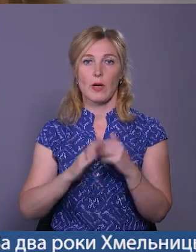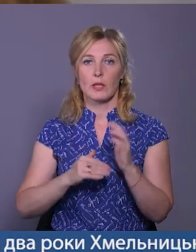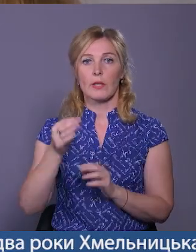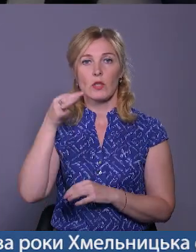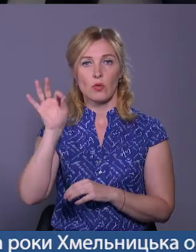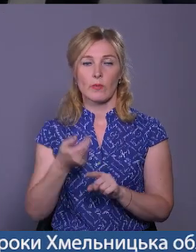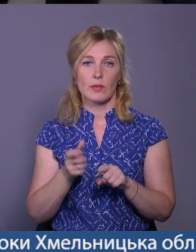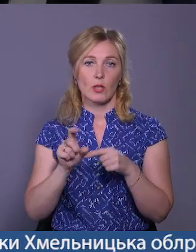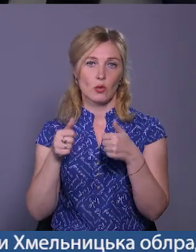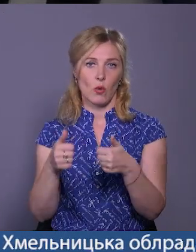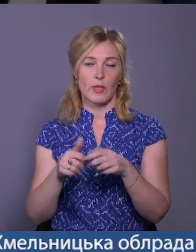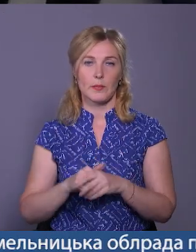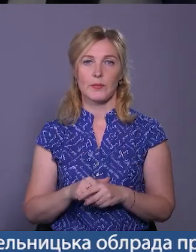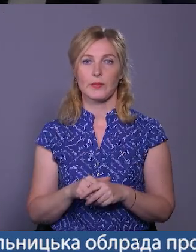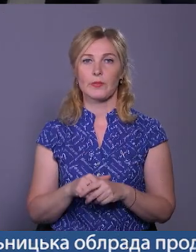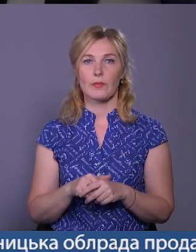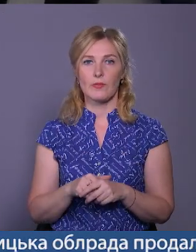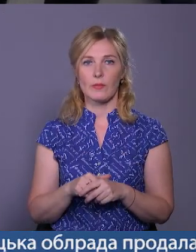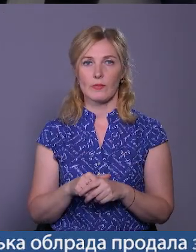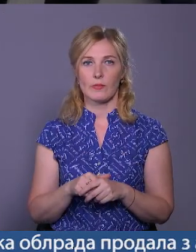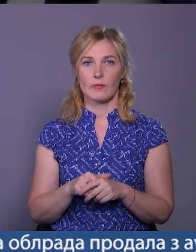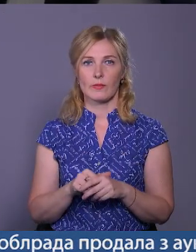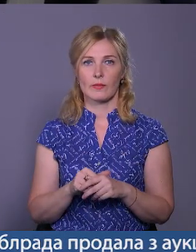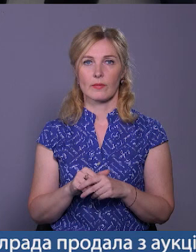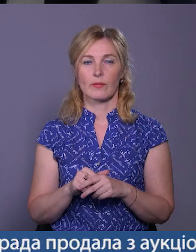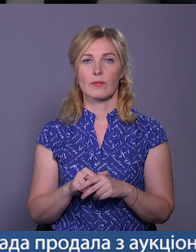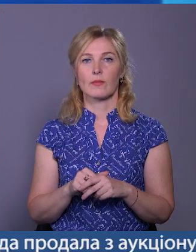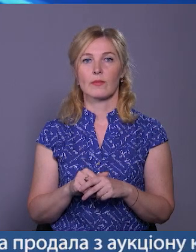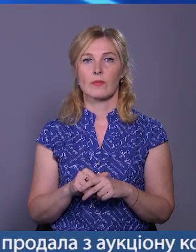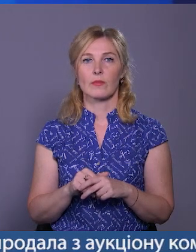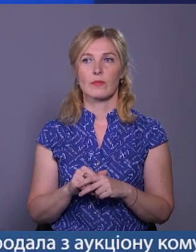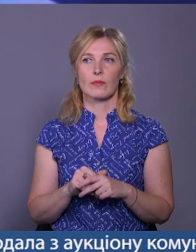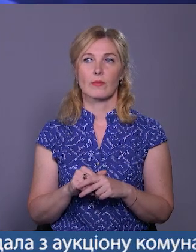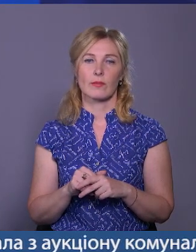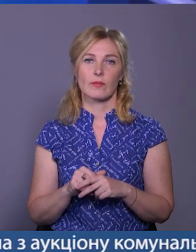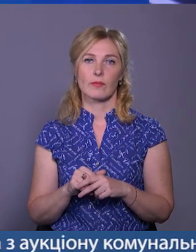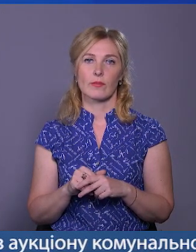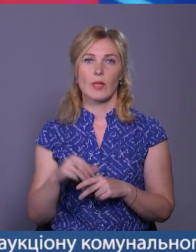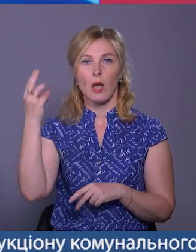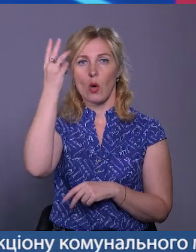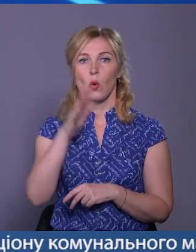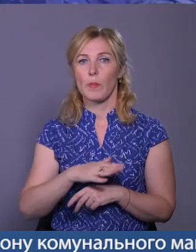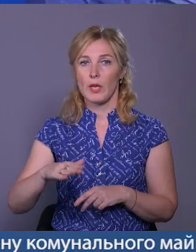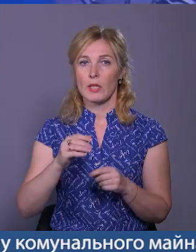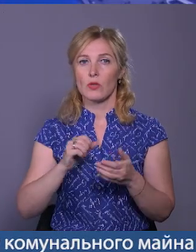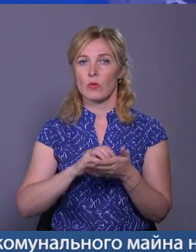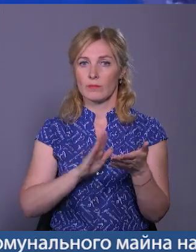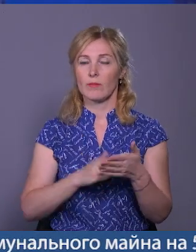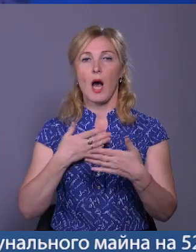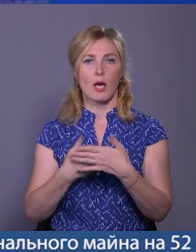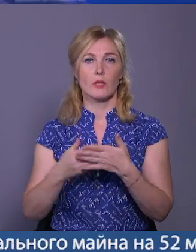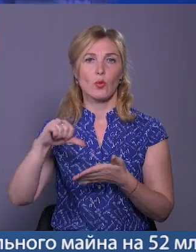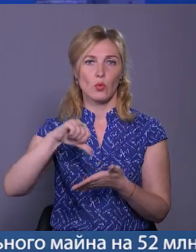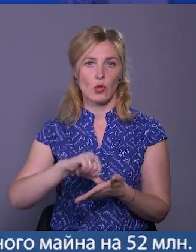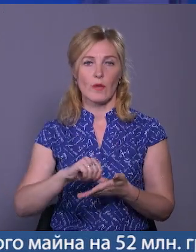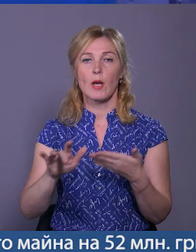навички це дуже добре Ірина Оріон Володимир Паламар новини міста у Хмельницькому відзначили найактивніших